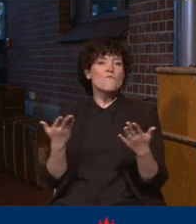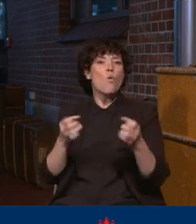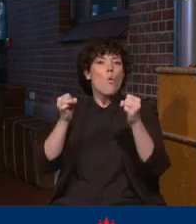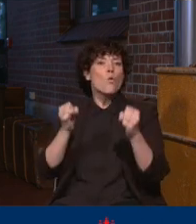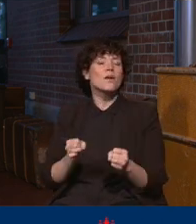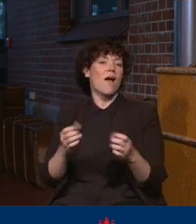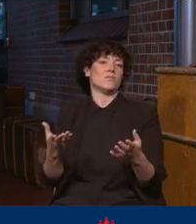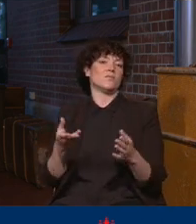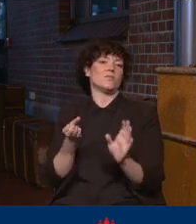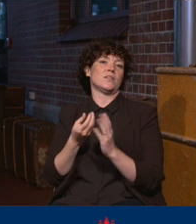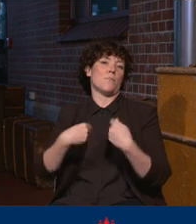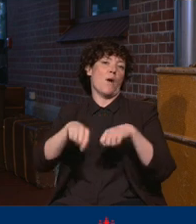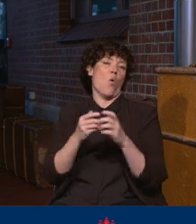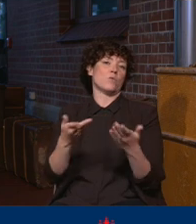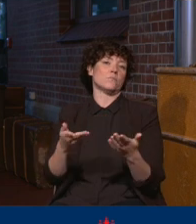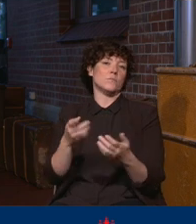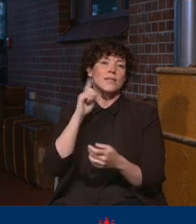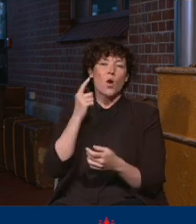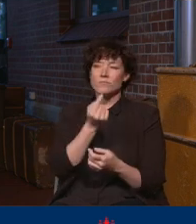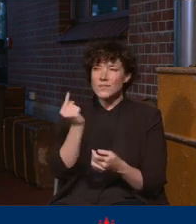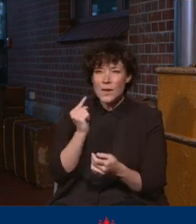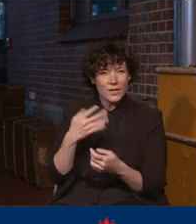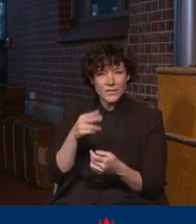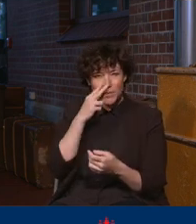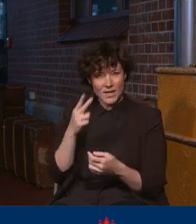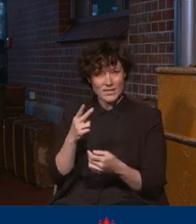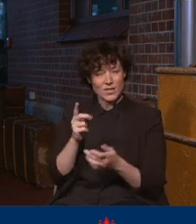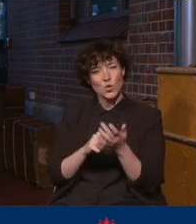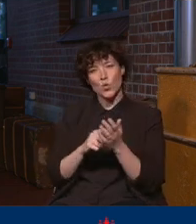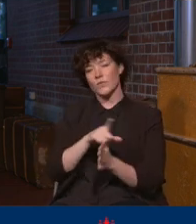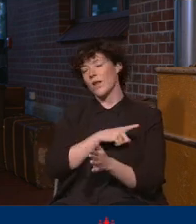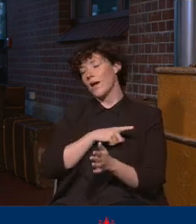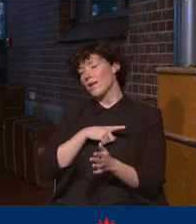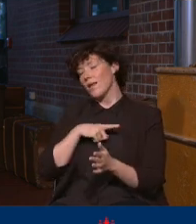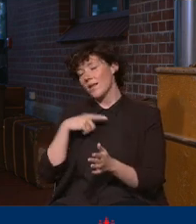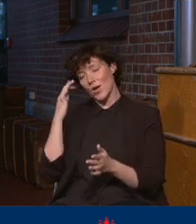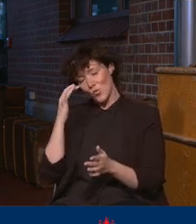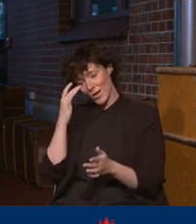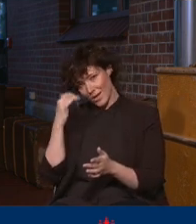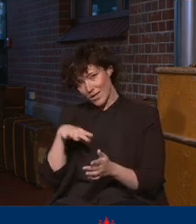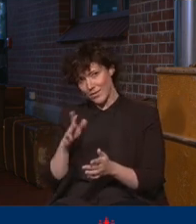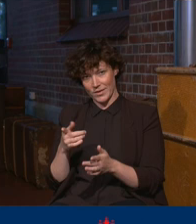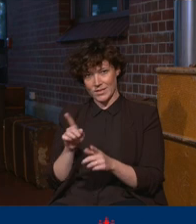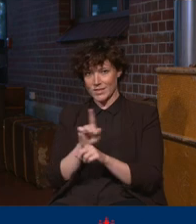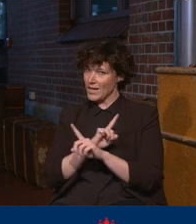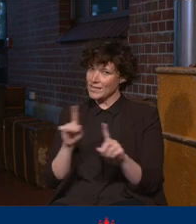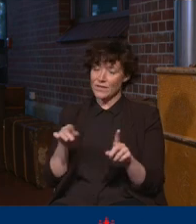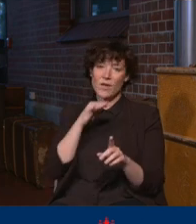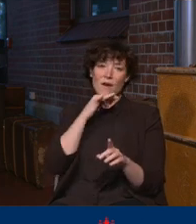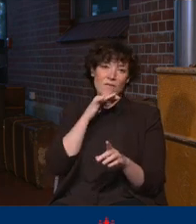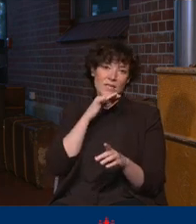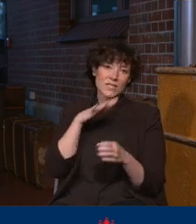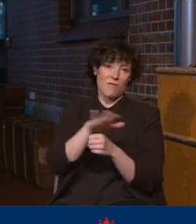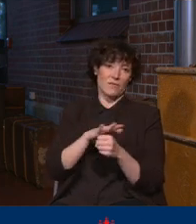haben ihn glaube ich nicht mehr gesehen weil wir nach langen überlegungen dem zu dem schluss gekommen sind wir werden keine wasserflächen an der